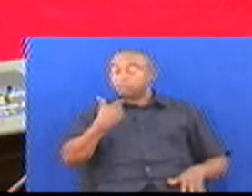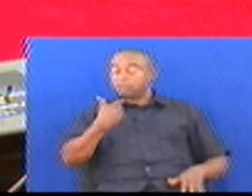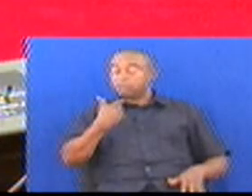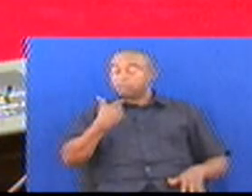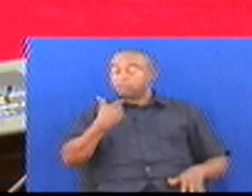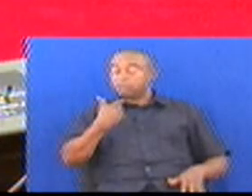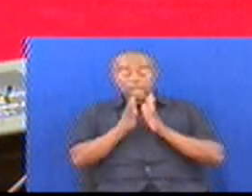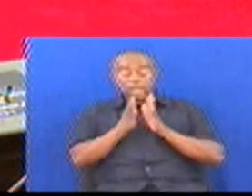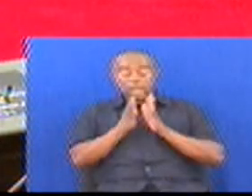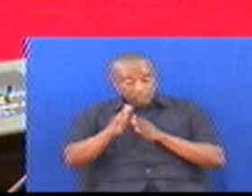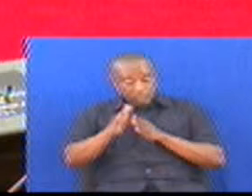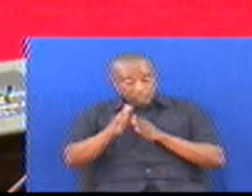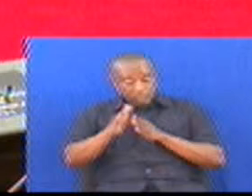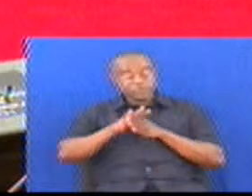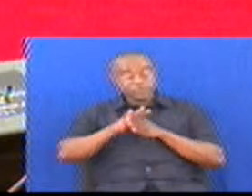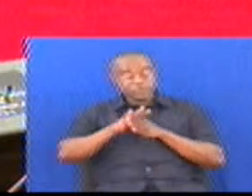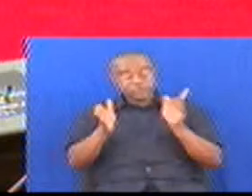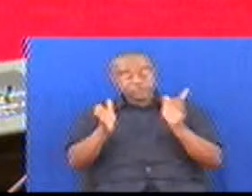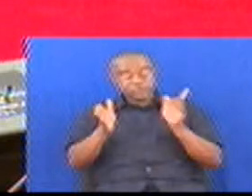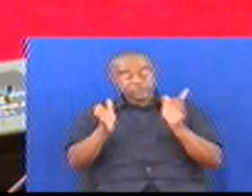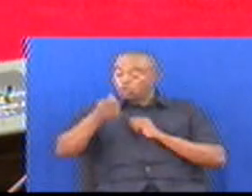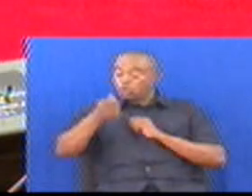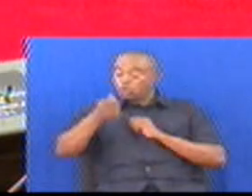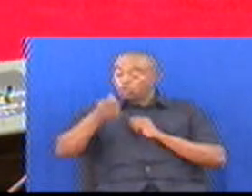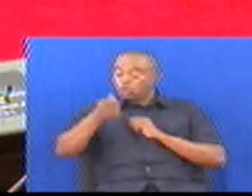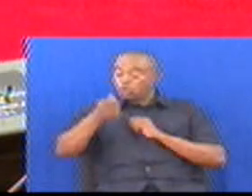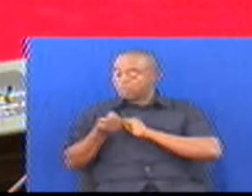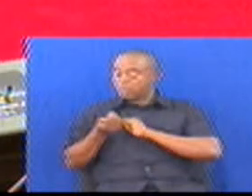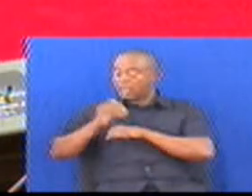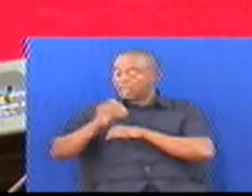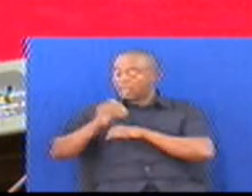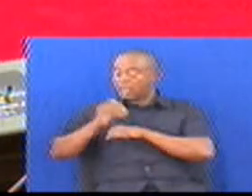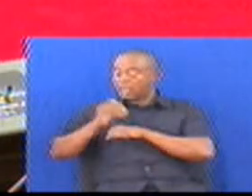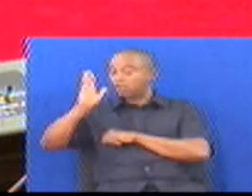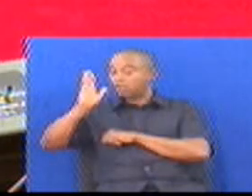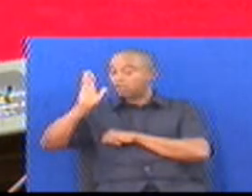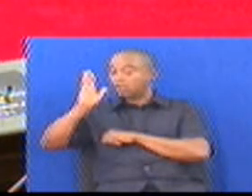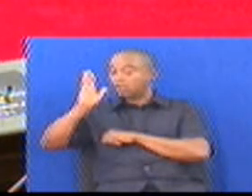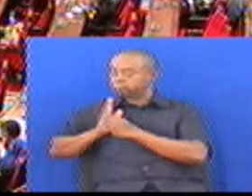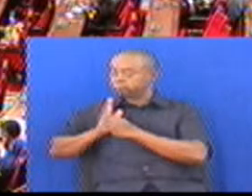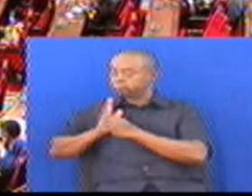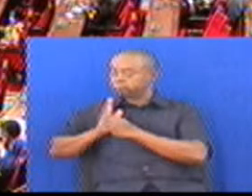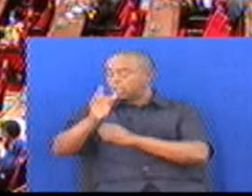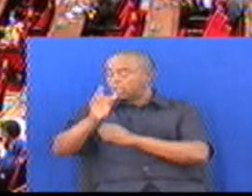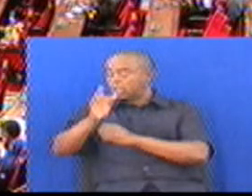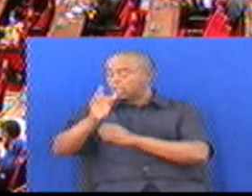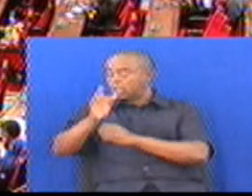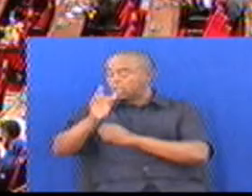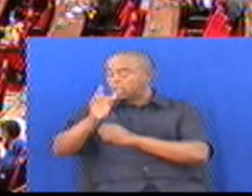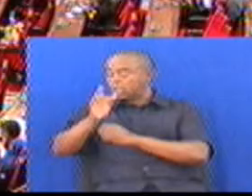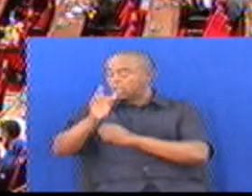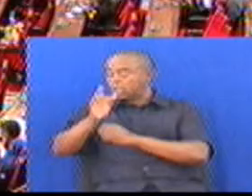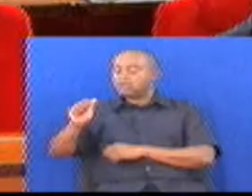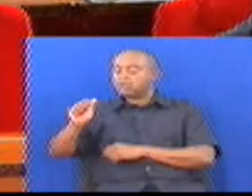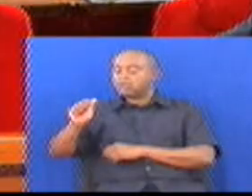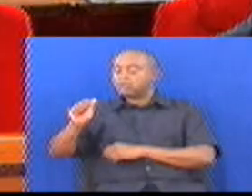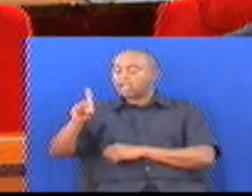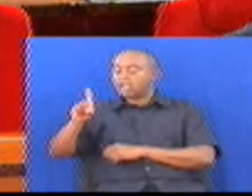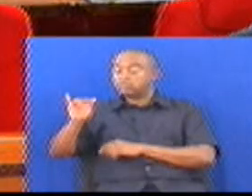hii kuipongeza timu ya wataalamu wa serikali iliyoongozwa na Mheshimiwa Profesa Paramagamba Kabudi,